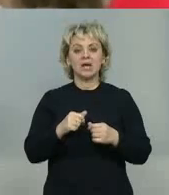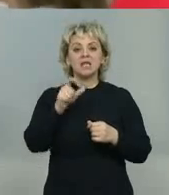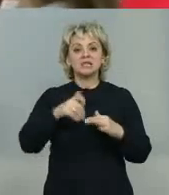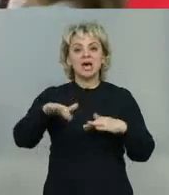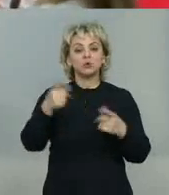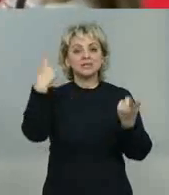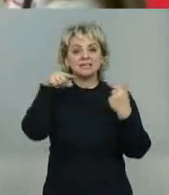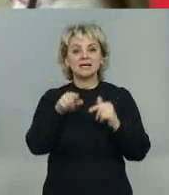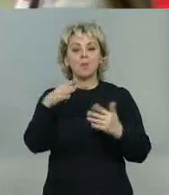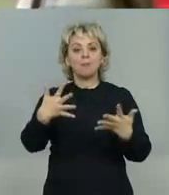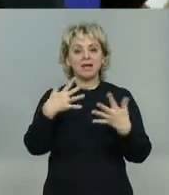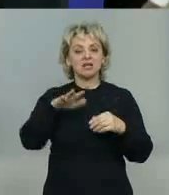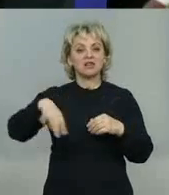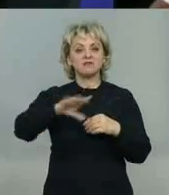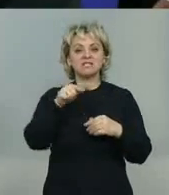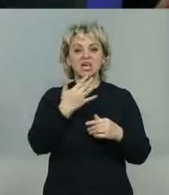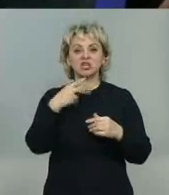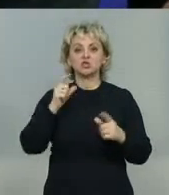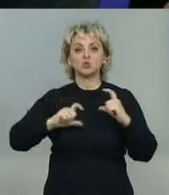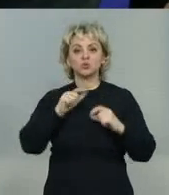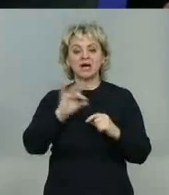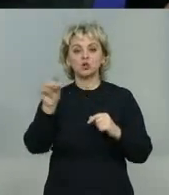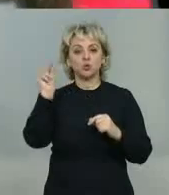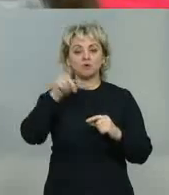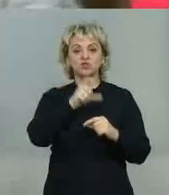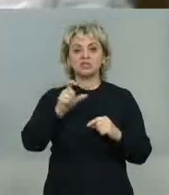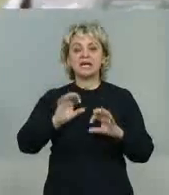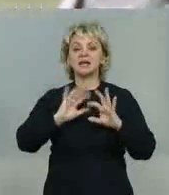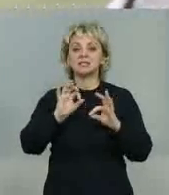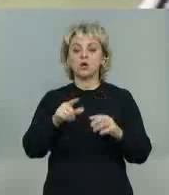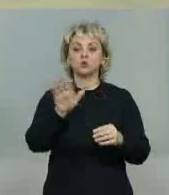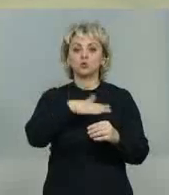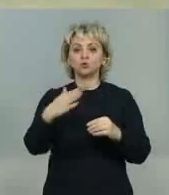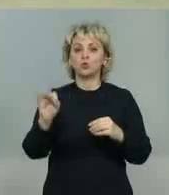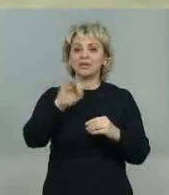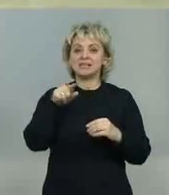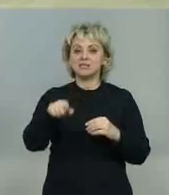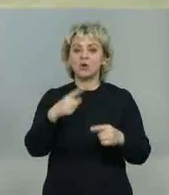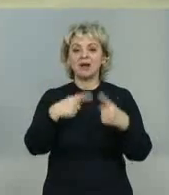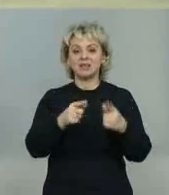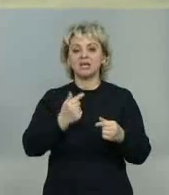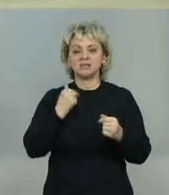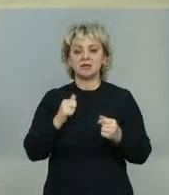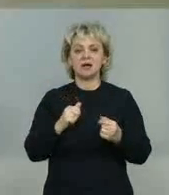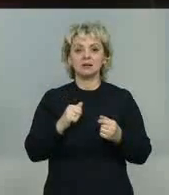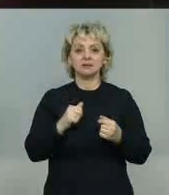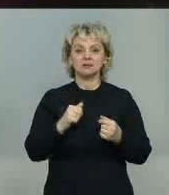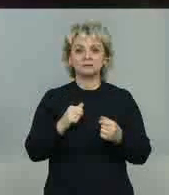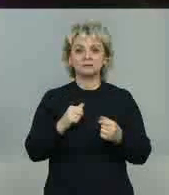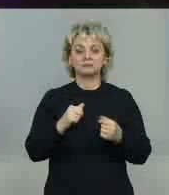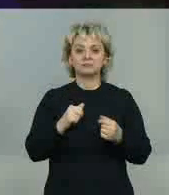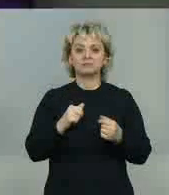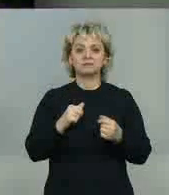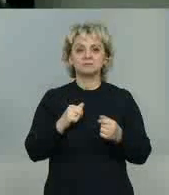Народная сказка понятна всем. Иностранные студенты и ростовские школьники рассказывали друг другу истории на родных языках.